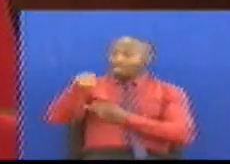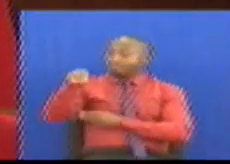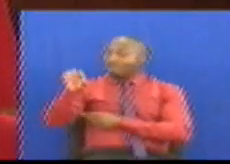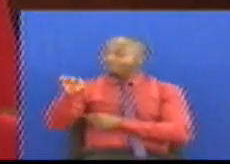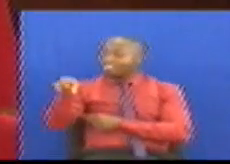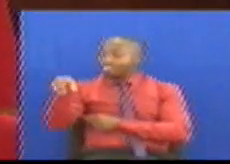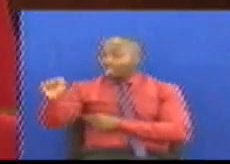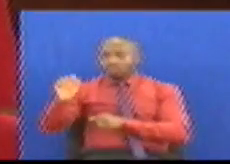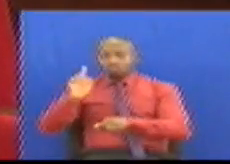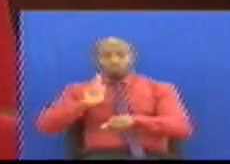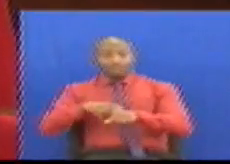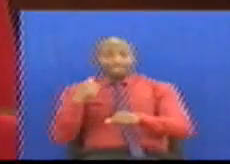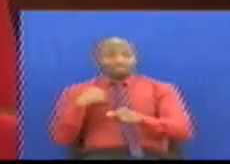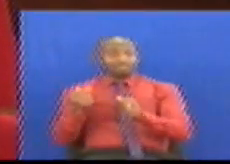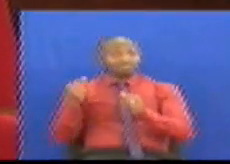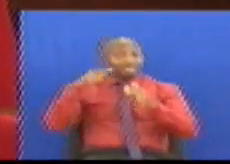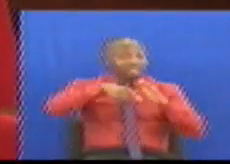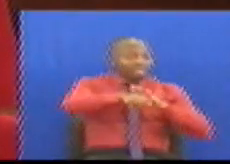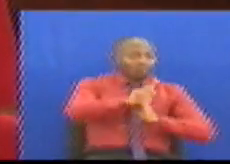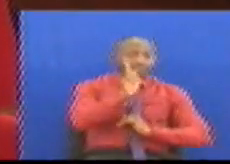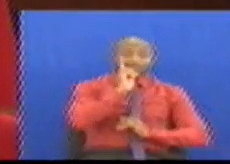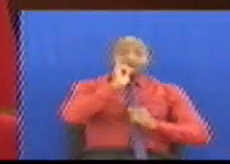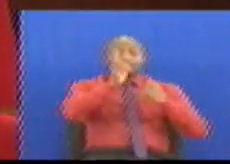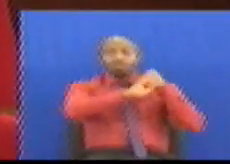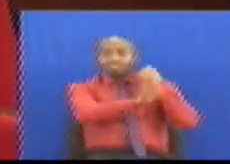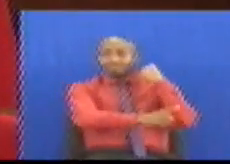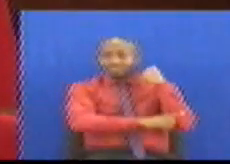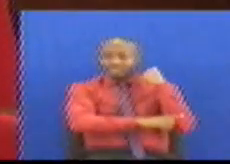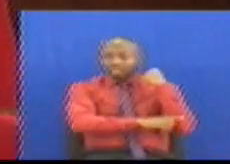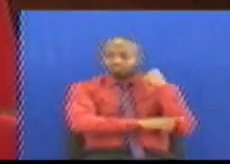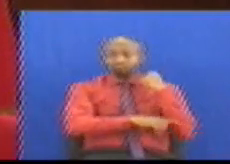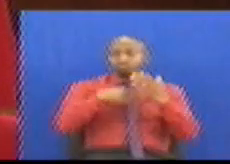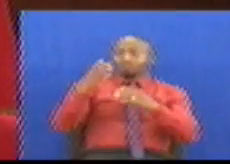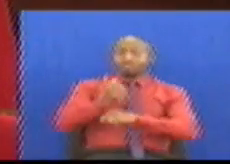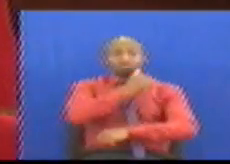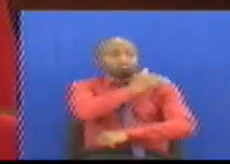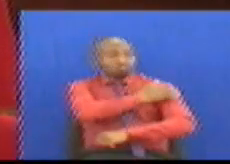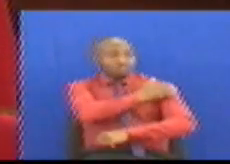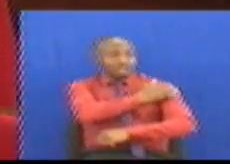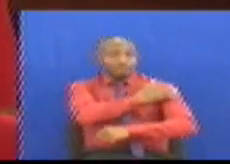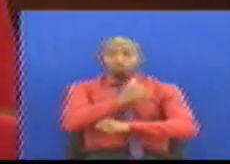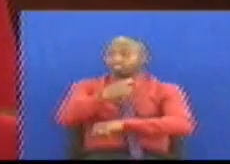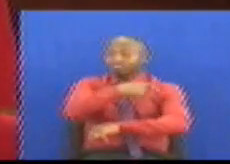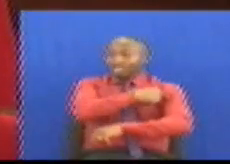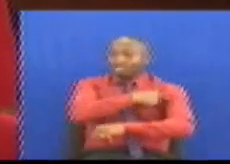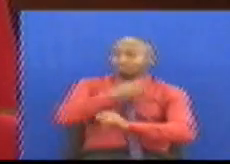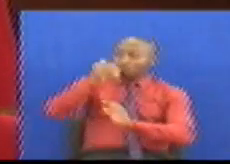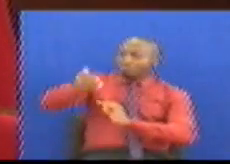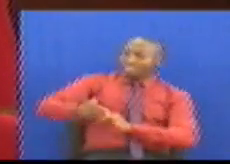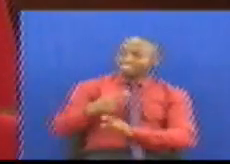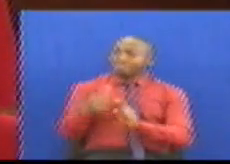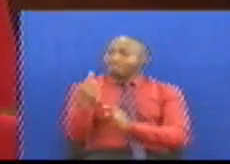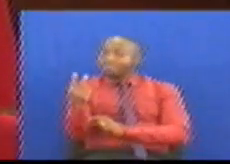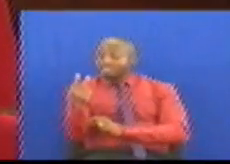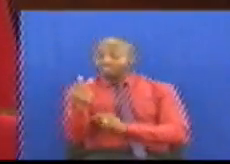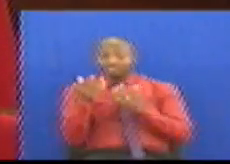mimi naingia, kina mama wajawazito waliokuwa wanapata huduma katika hospitali ya Mafinga kwa mwezi walikuwa takribani 200. Ninapozungumza